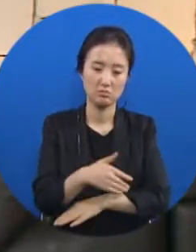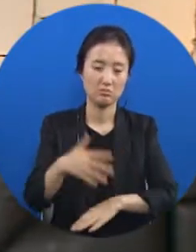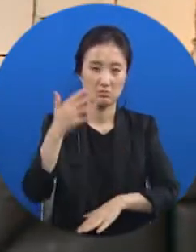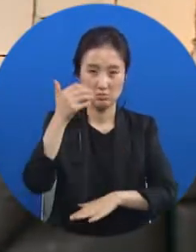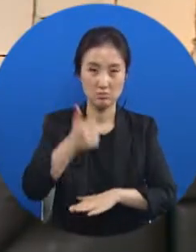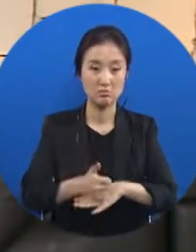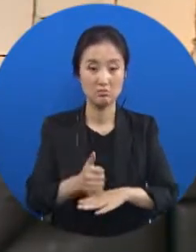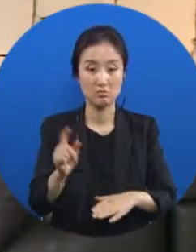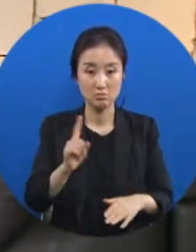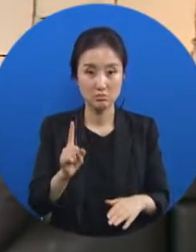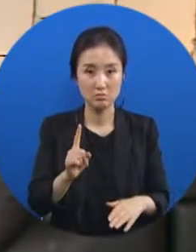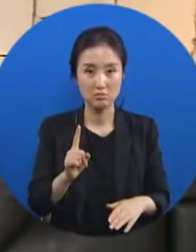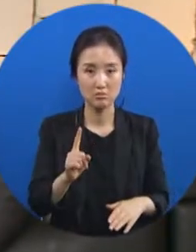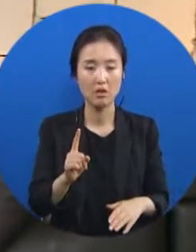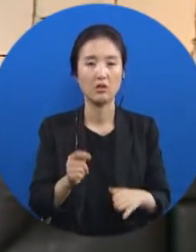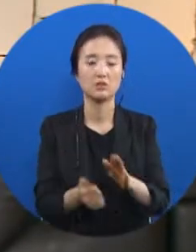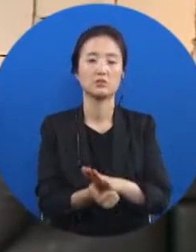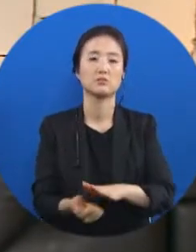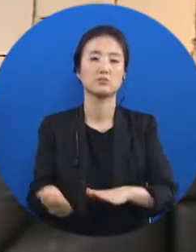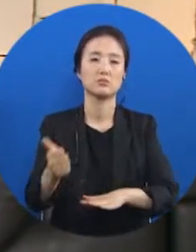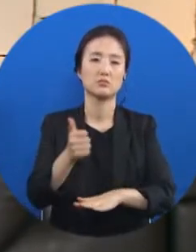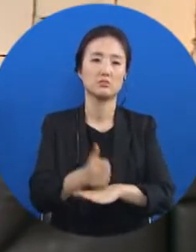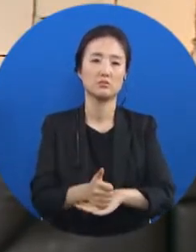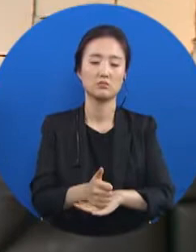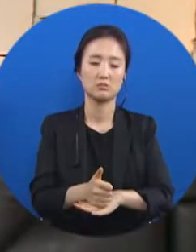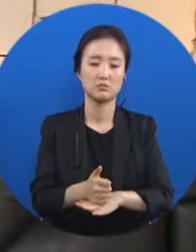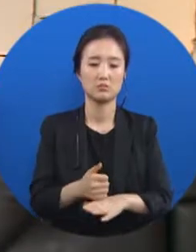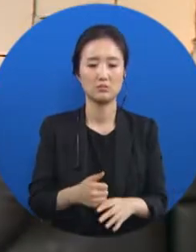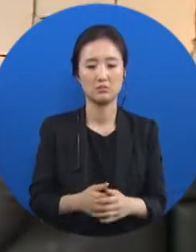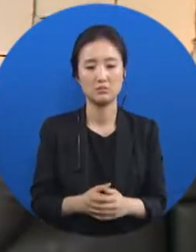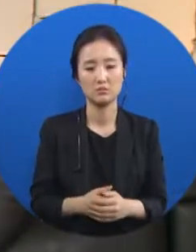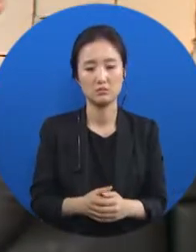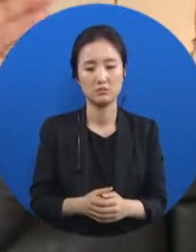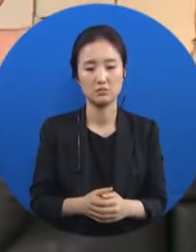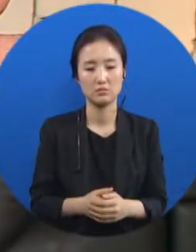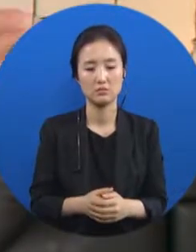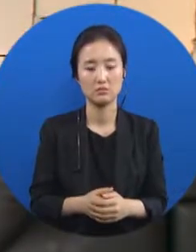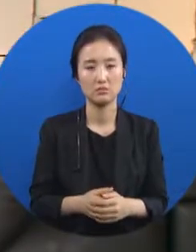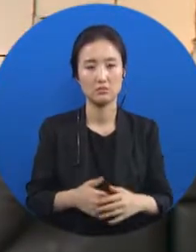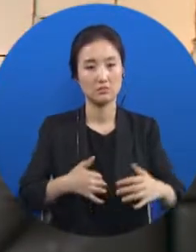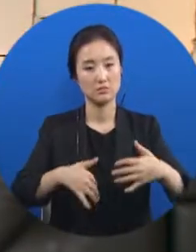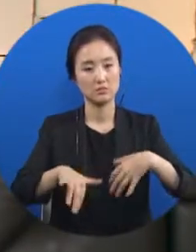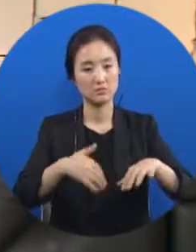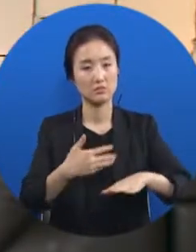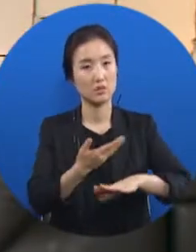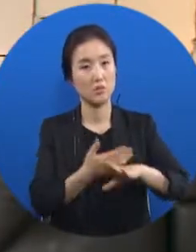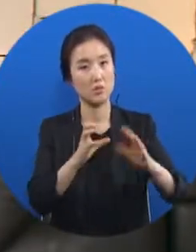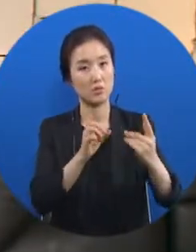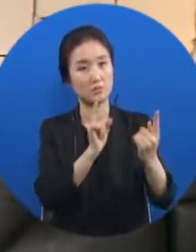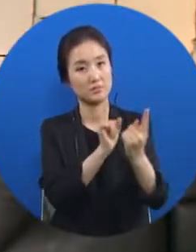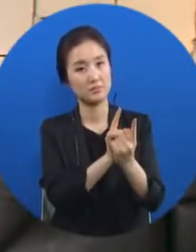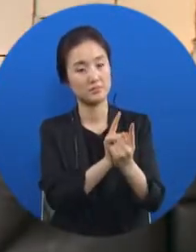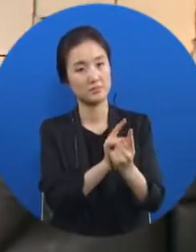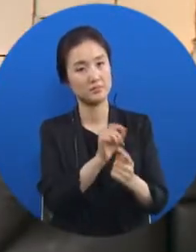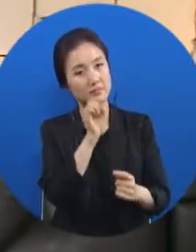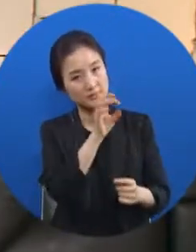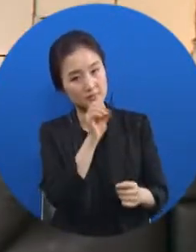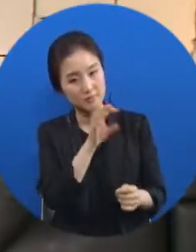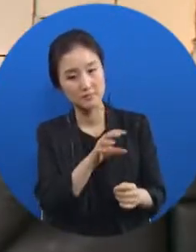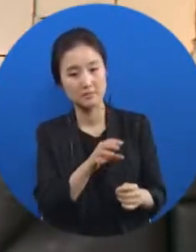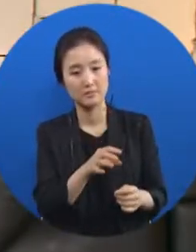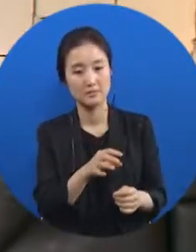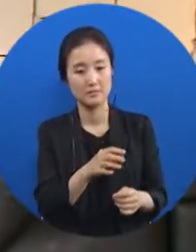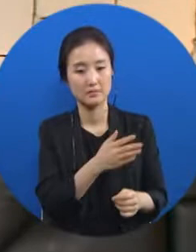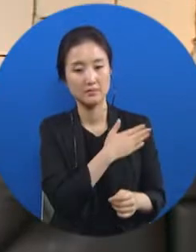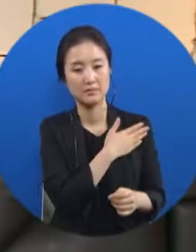이제 언어가 되더라고. 그러면서 길 가다가 외국인들 만나면 말 걸고 그러면 그 친구들이 뭐래요.